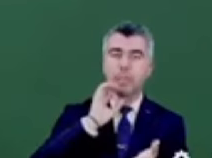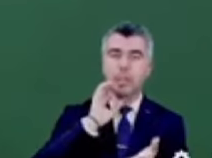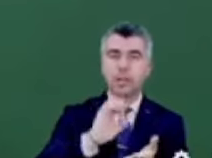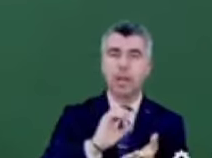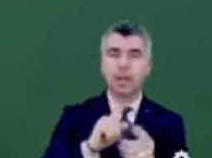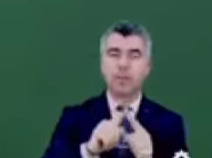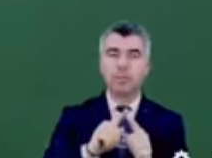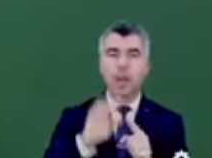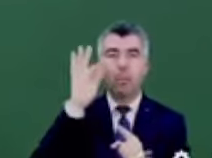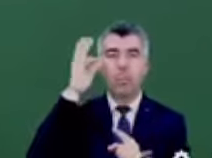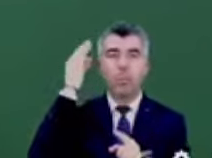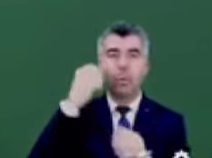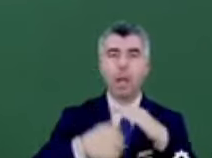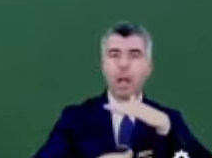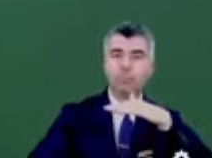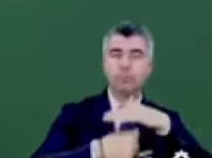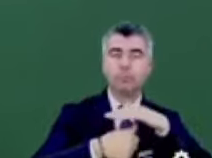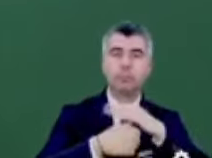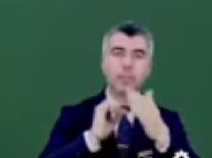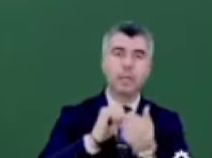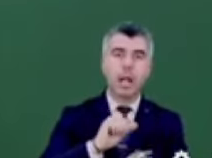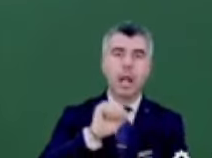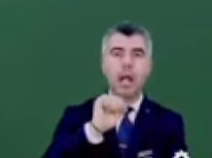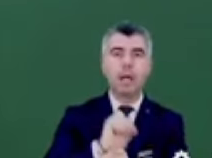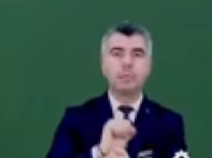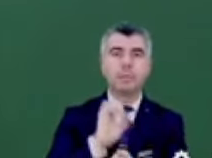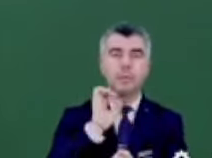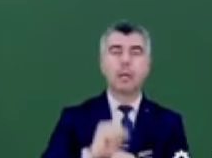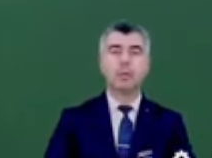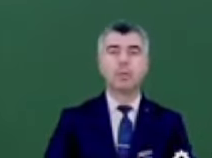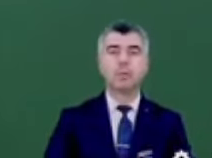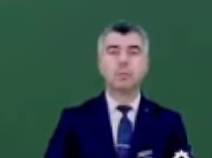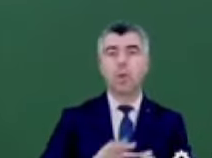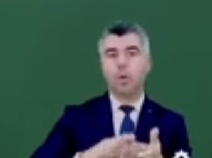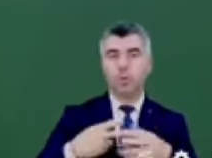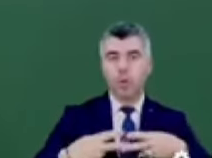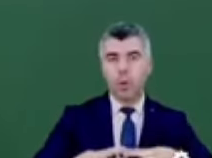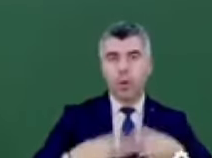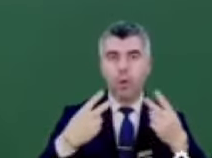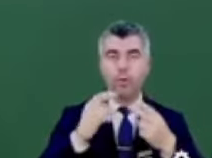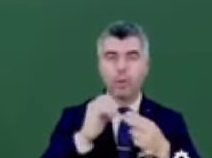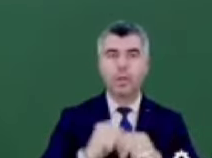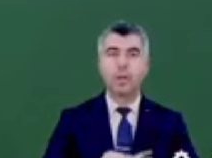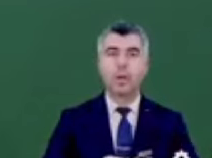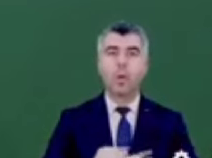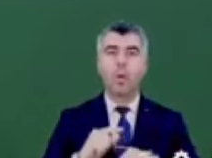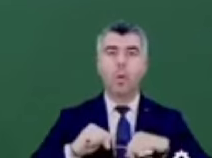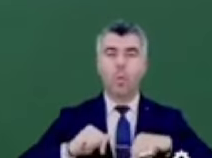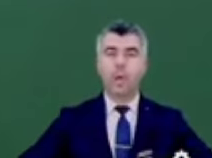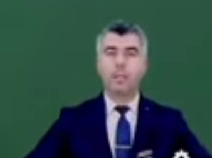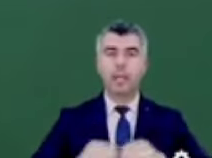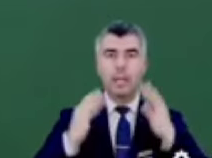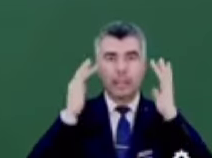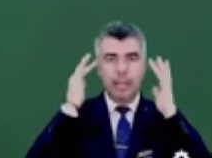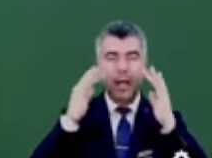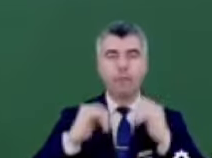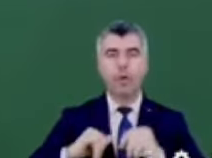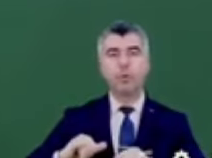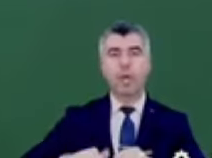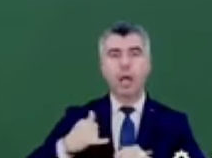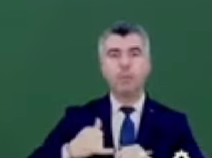العام لاداره السجون واعاده الادماج قدمه السيد محمد المهدي بن سعيد وزير الشباب